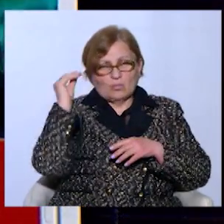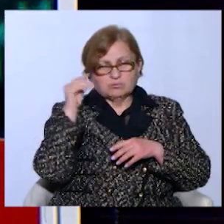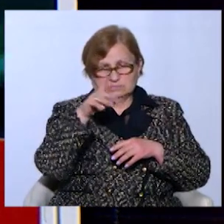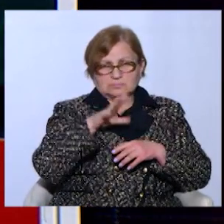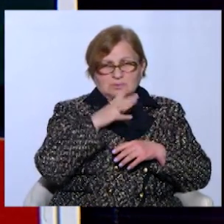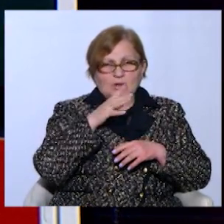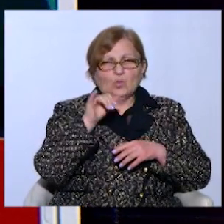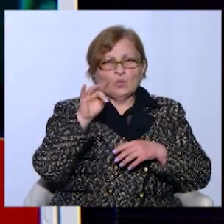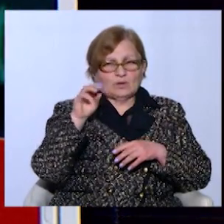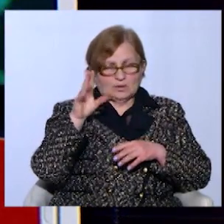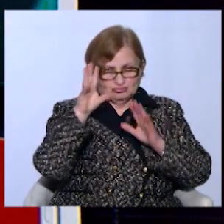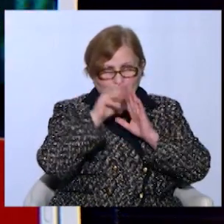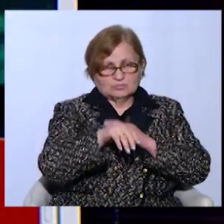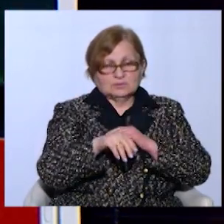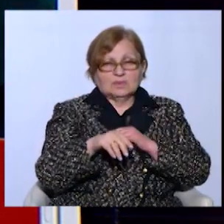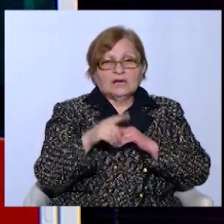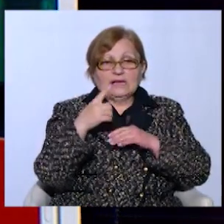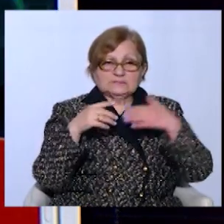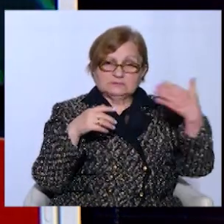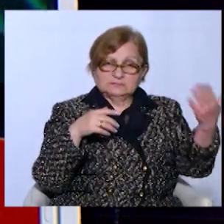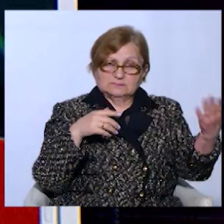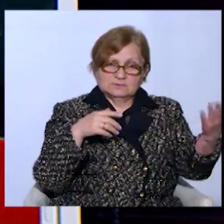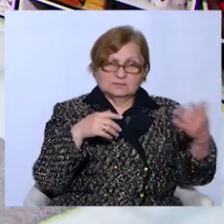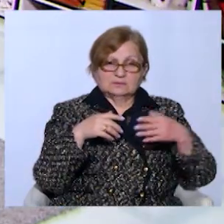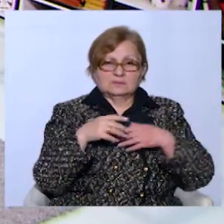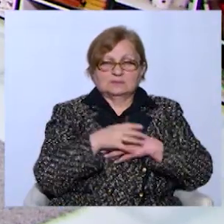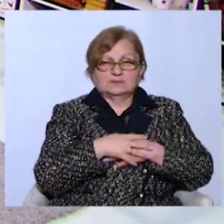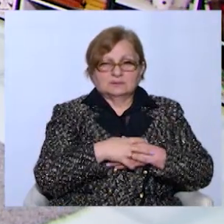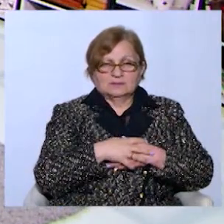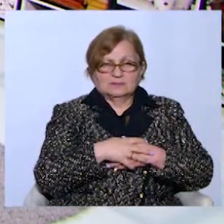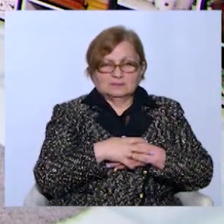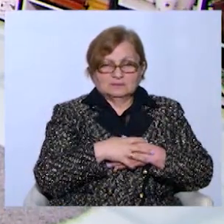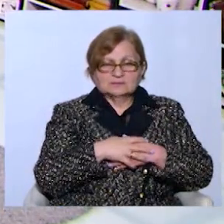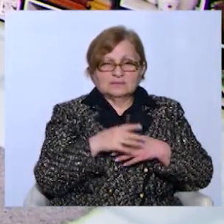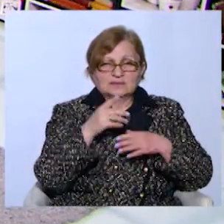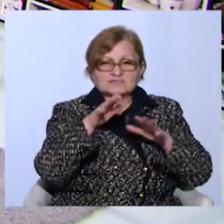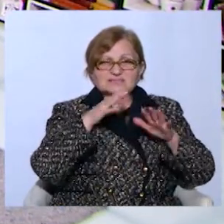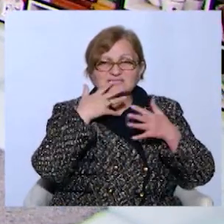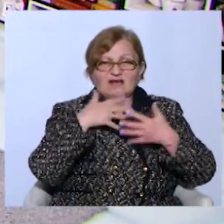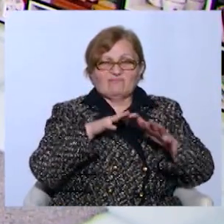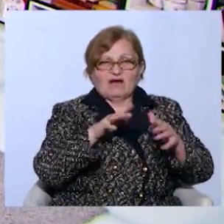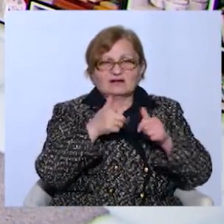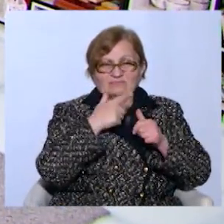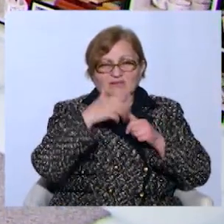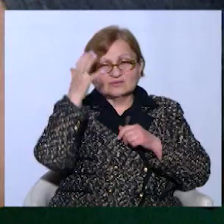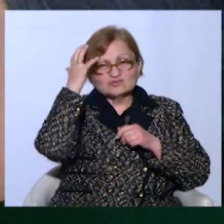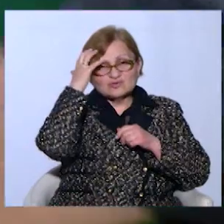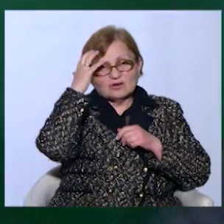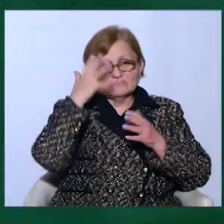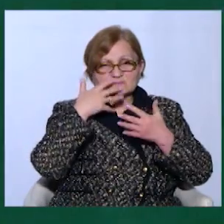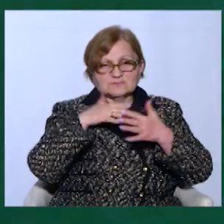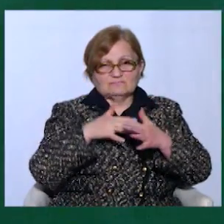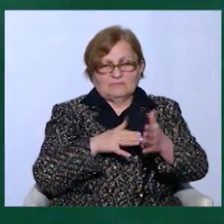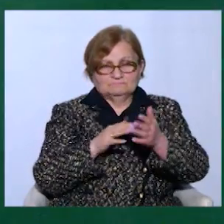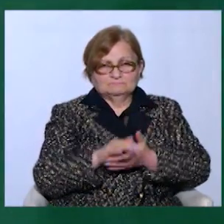ან ურეკში. ერთი მხრიდან საქართველოს ესაზღვრება ზღვა, აი შავი ზღვა. აი